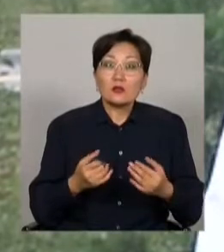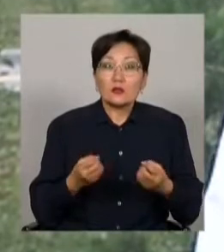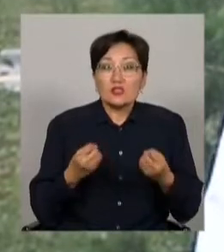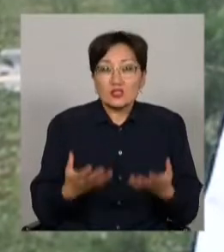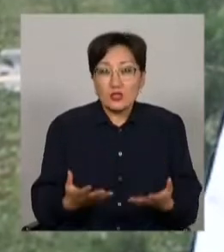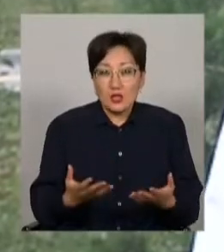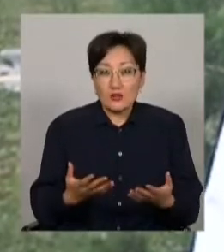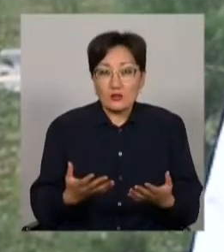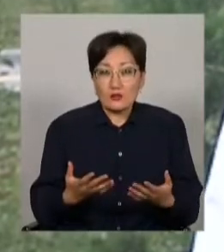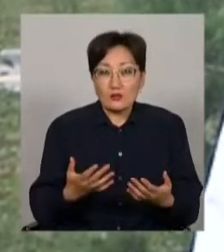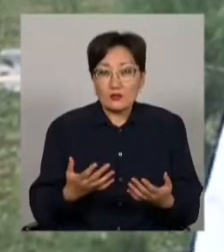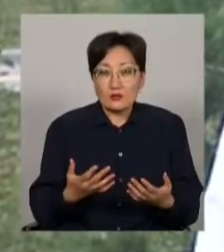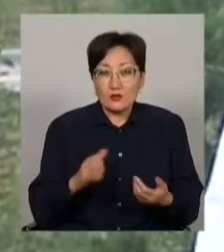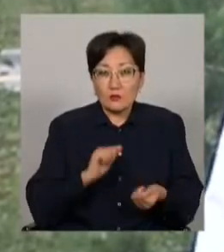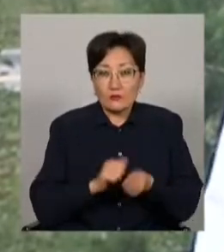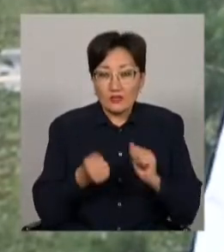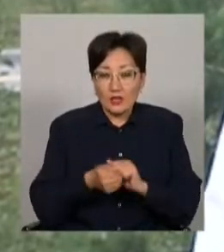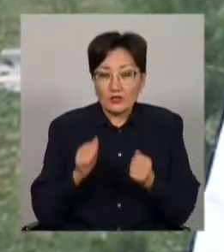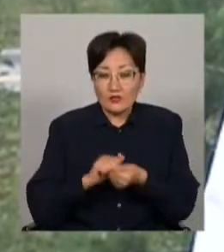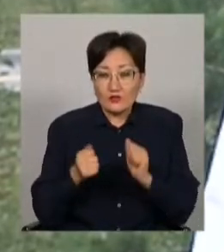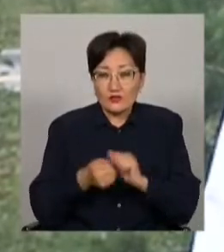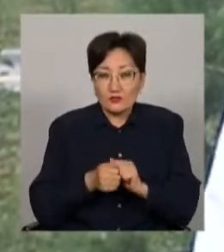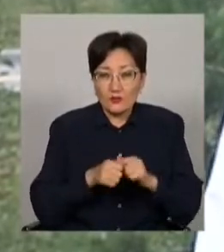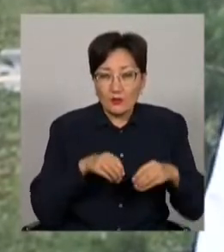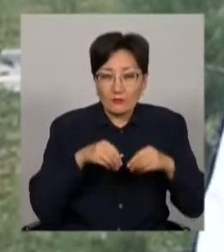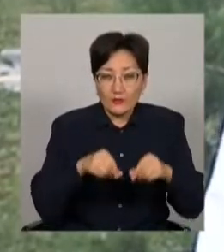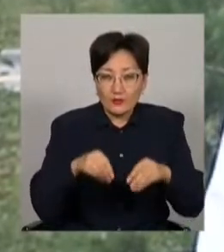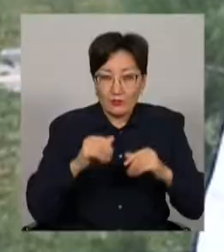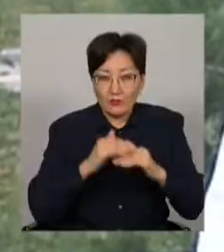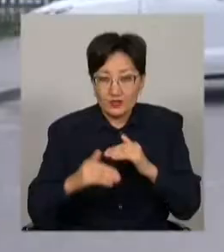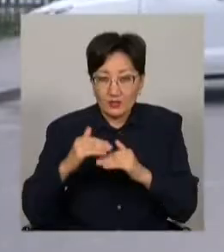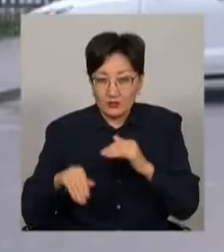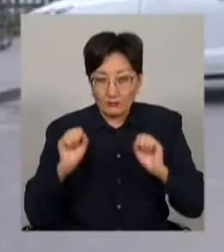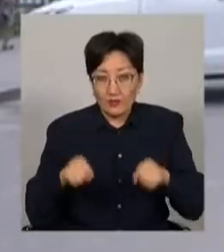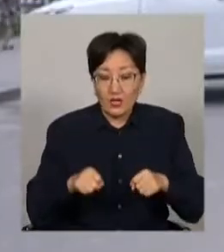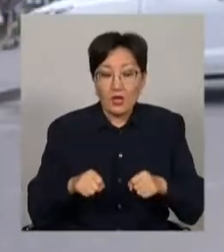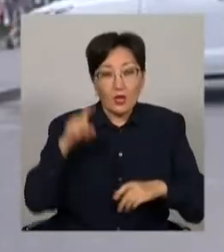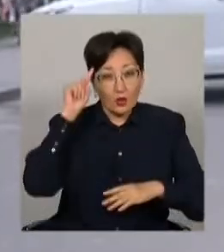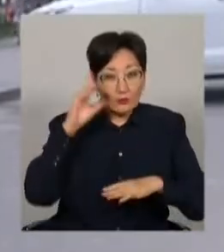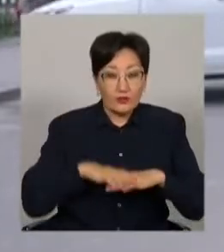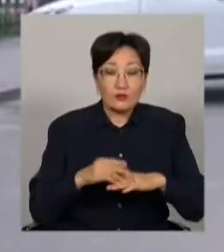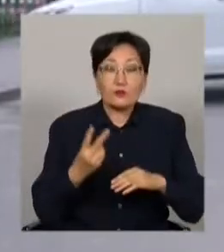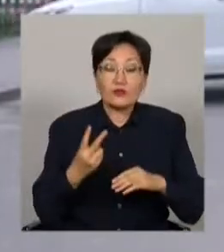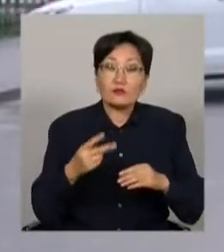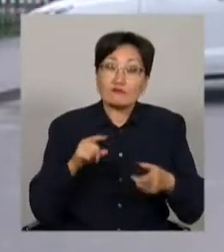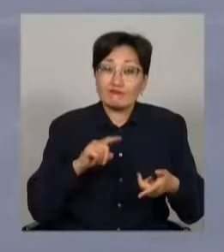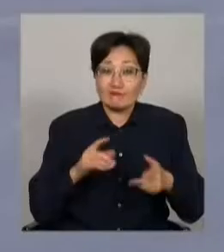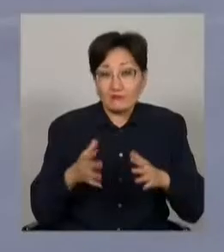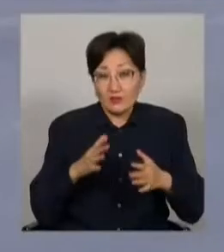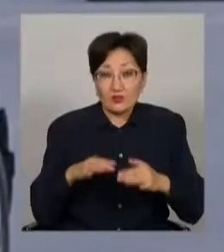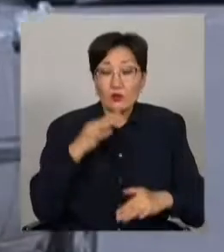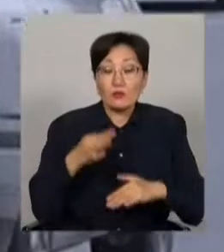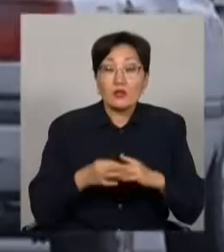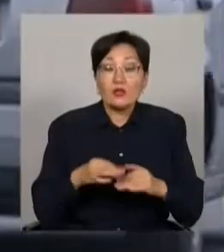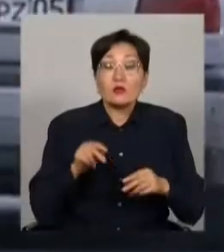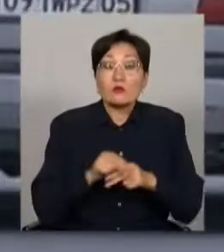жай тас төгіп, сөйтіп тегістеп береміз. Әкім берген екіші жауап осы. Жол жөндеу